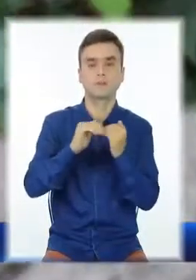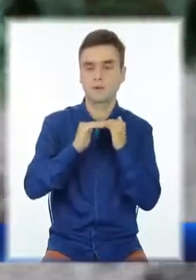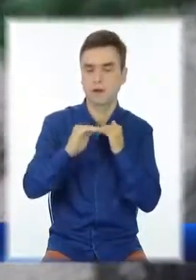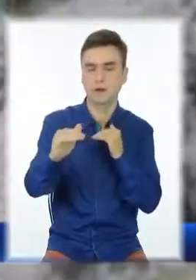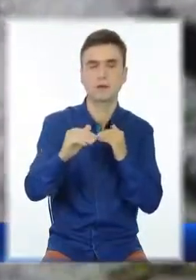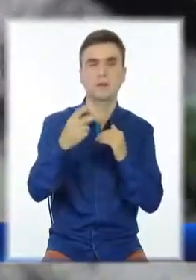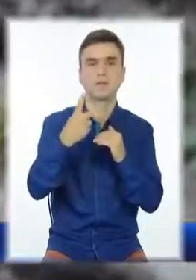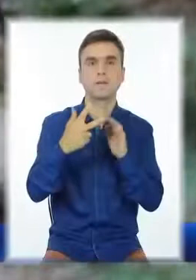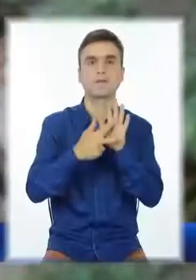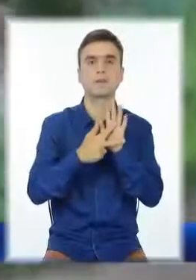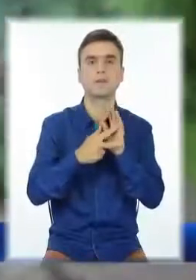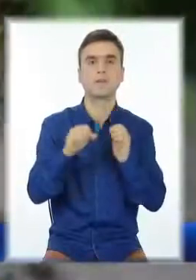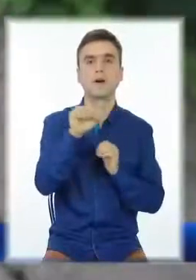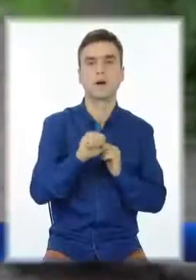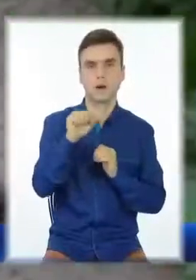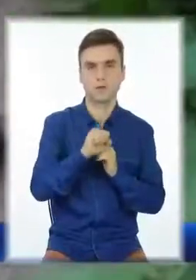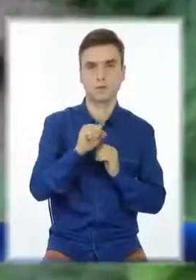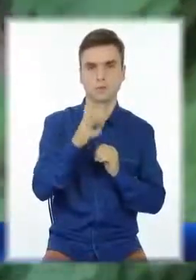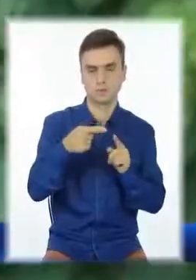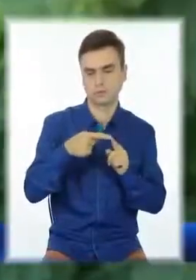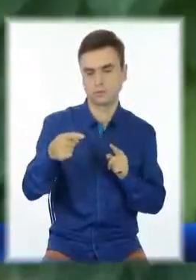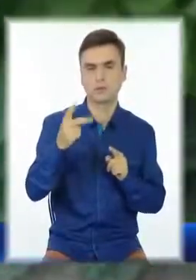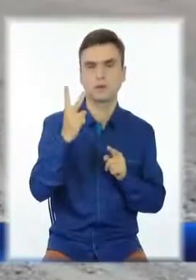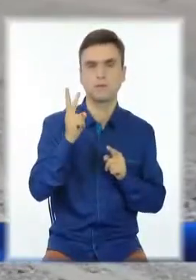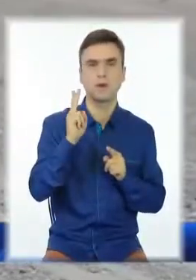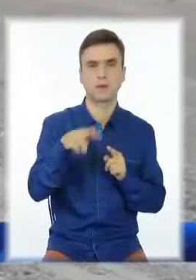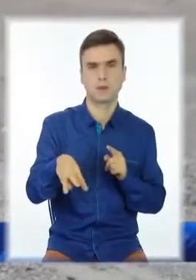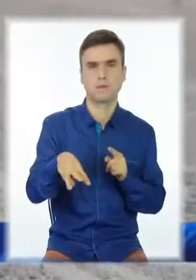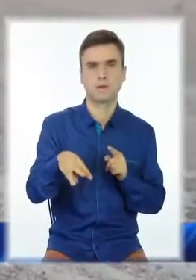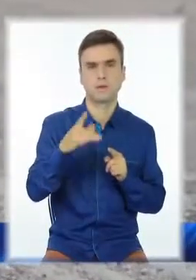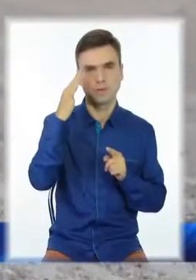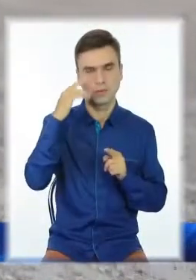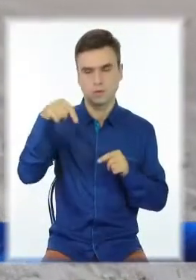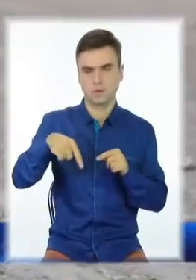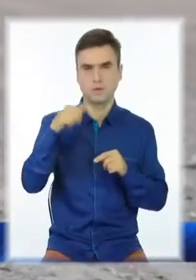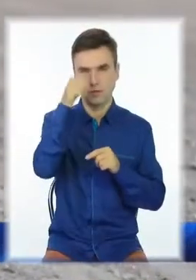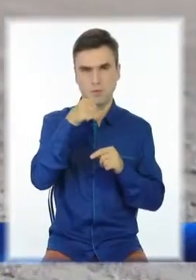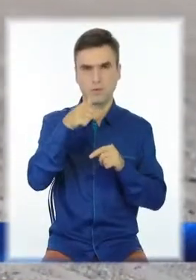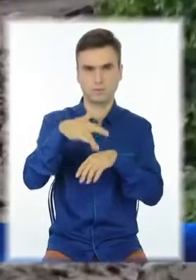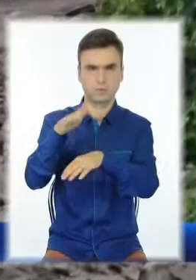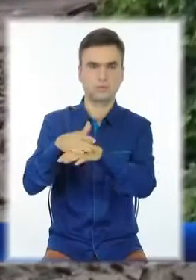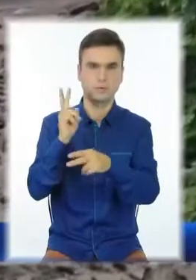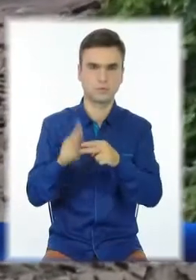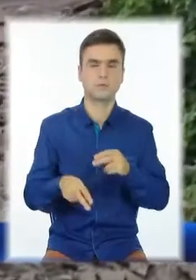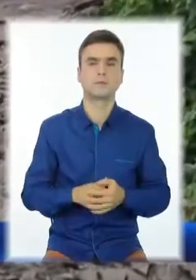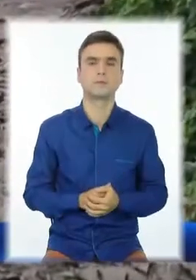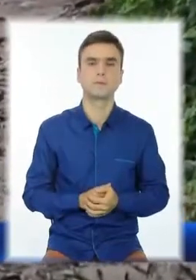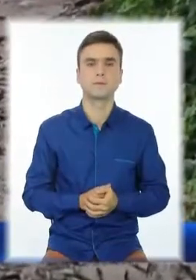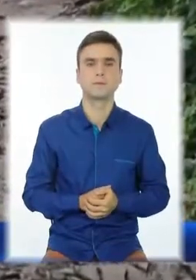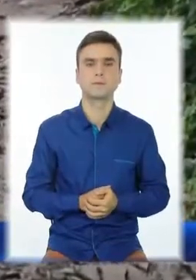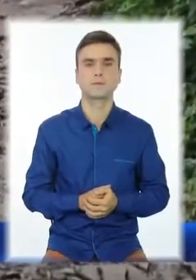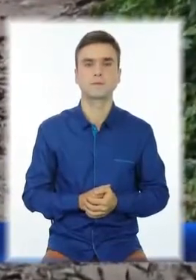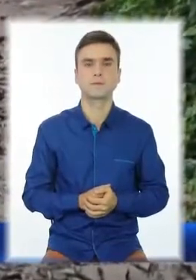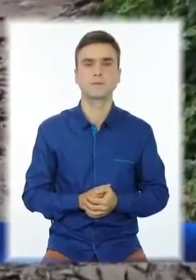Зробити обіцяють приблизно 2 кілометри. Встигнути мають цьогоріч. Олександр Фефілатів, В'ячеслав Безкоровайний, Микола Нечепуренко, Перший